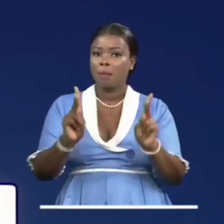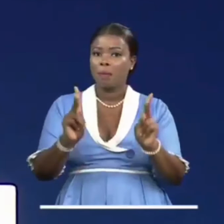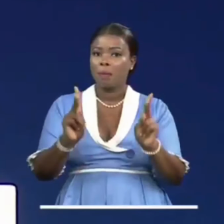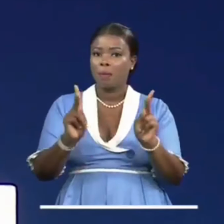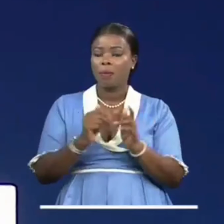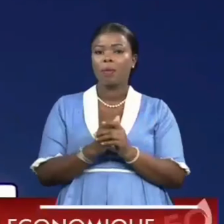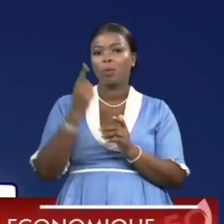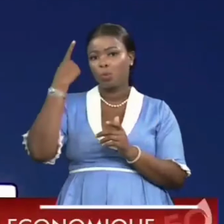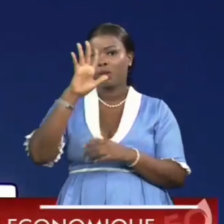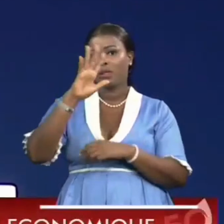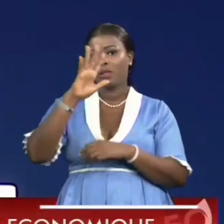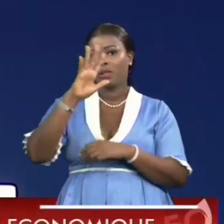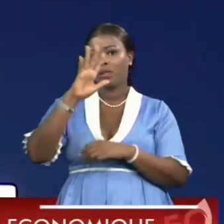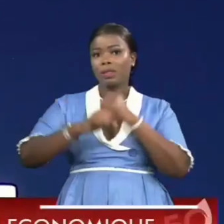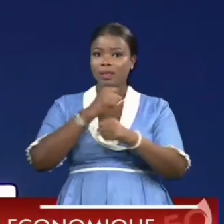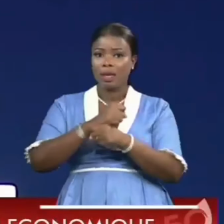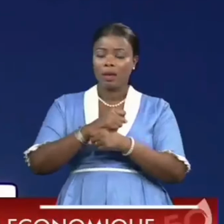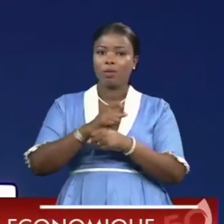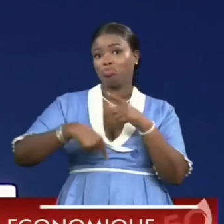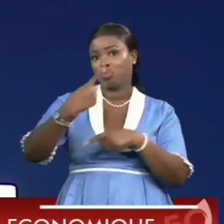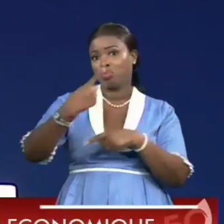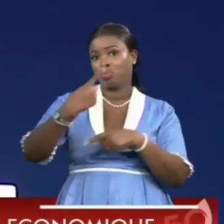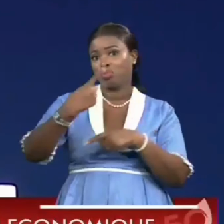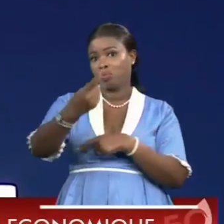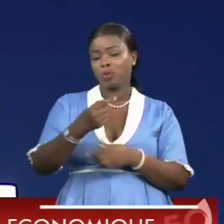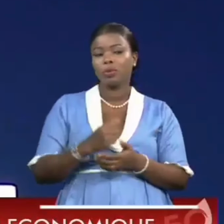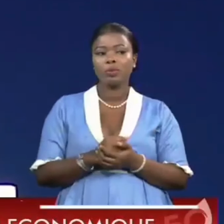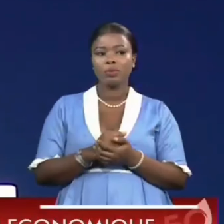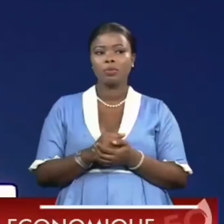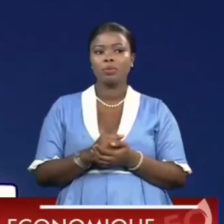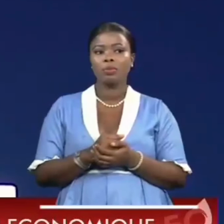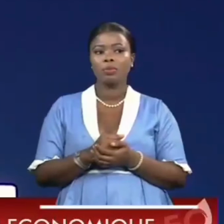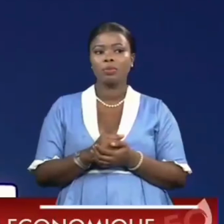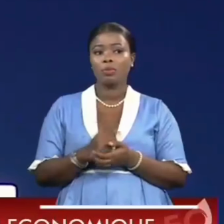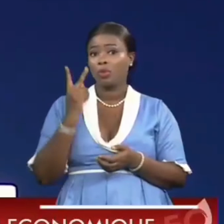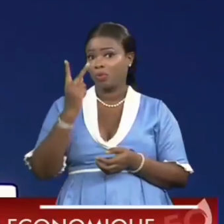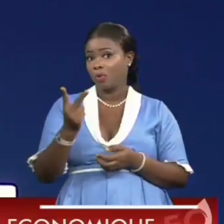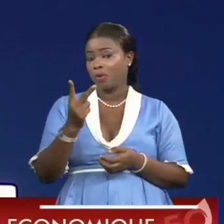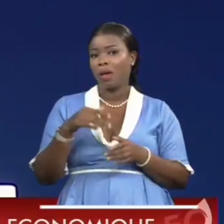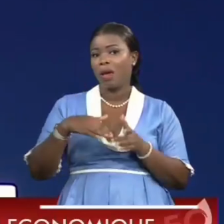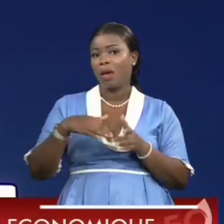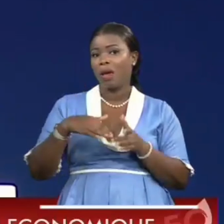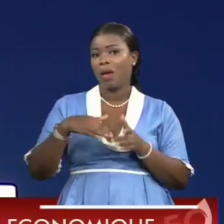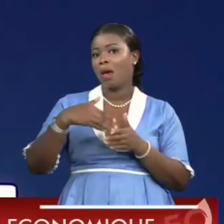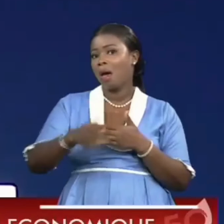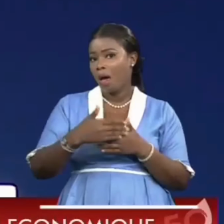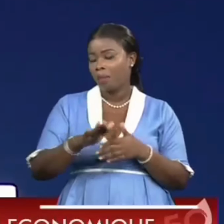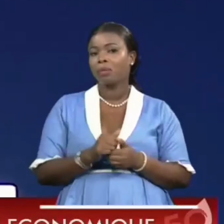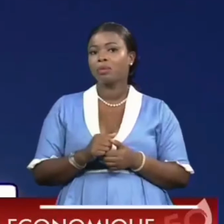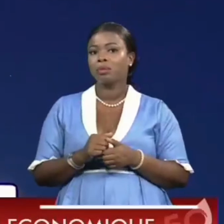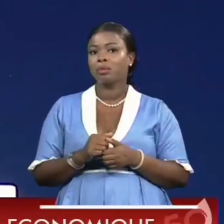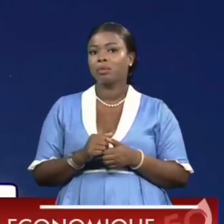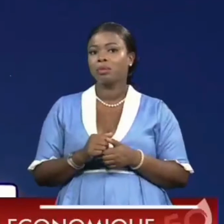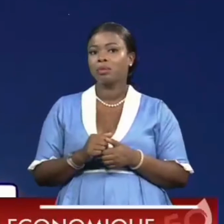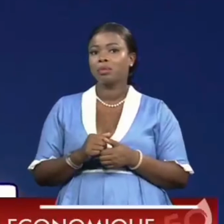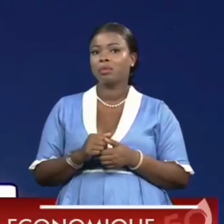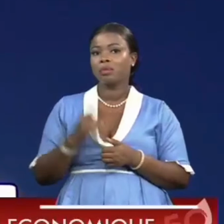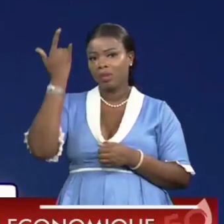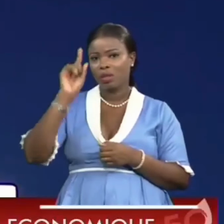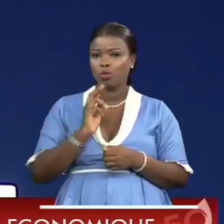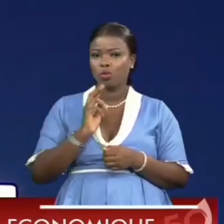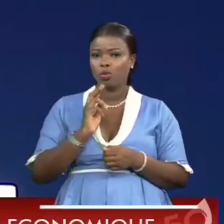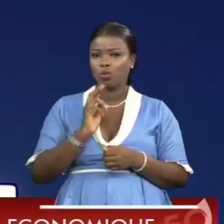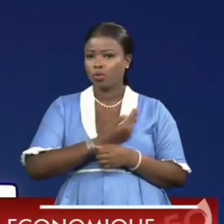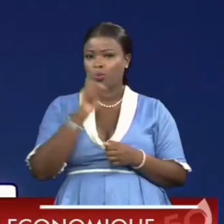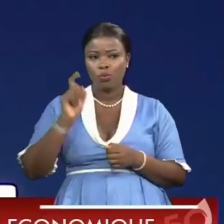5 prochaines années nous avons un niveau d'endettement qui a explosé on le verra tout à l'heure vraiment avec les indicateurs d'impact il nous faut une stratégie d'endettement qui